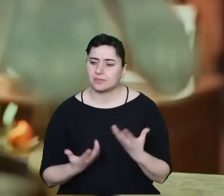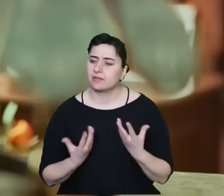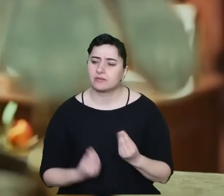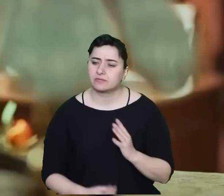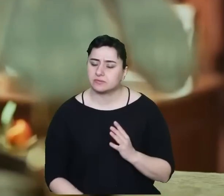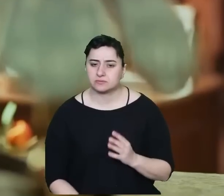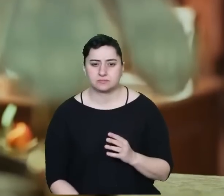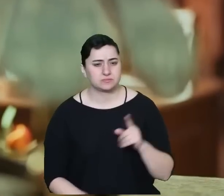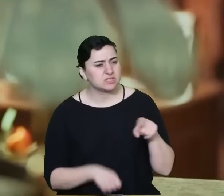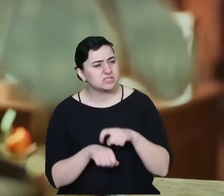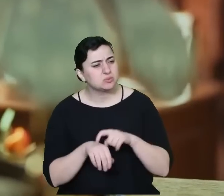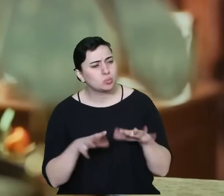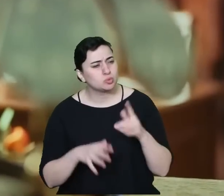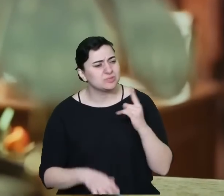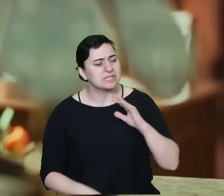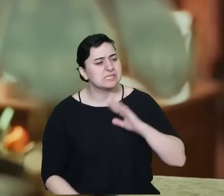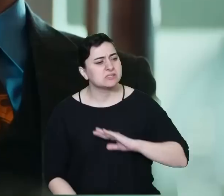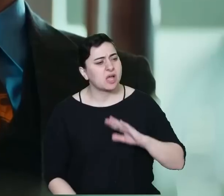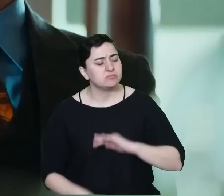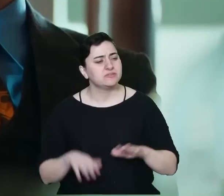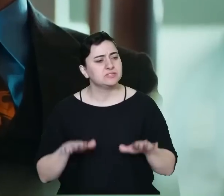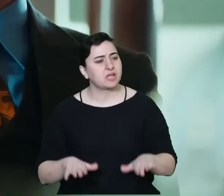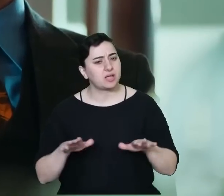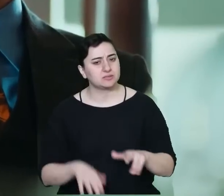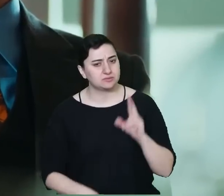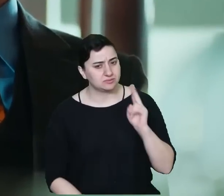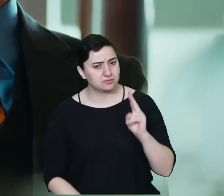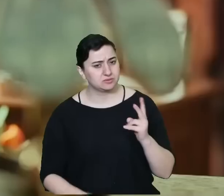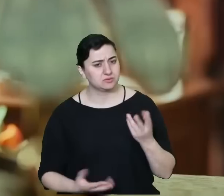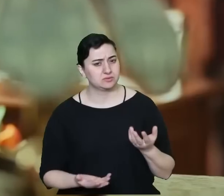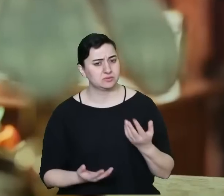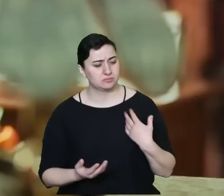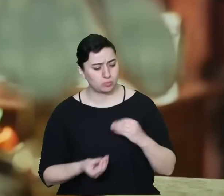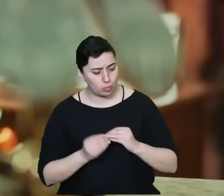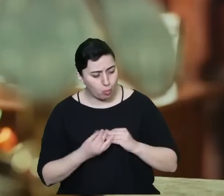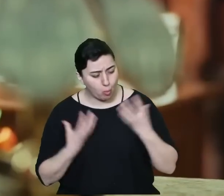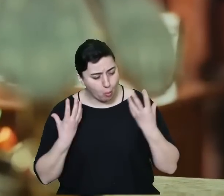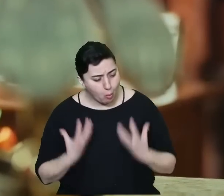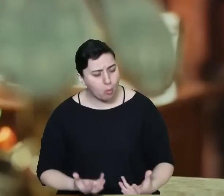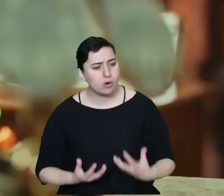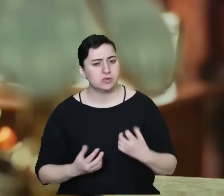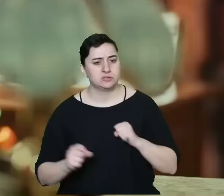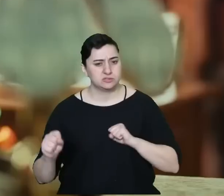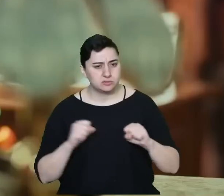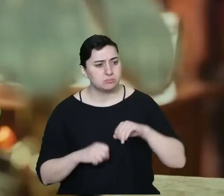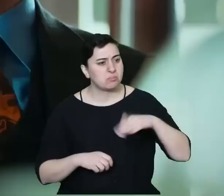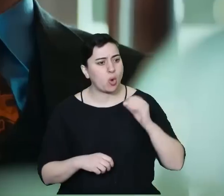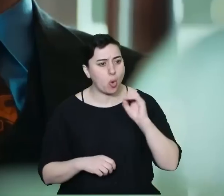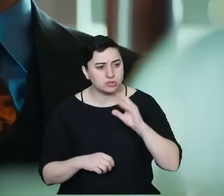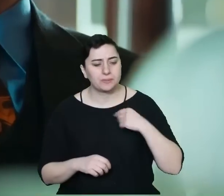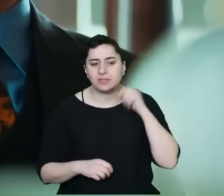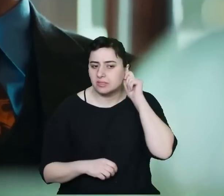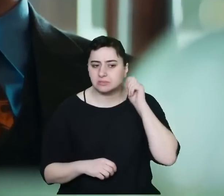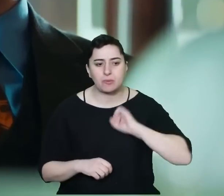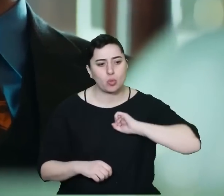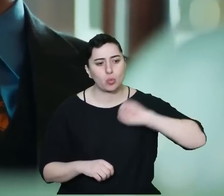Neymiş o? Sinir bozucu bir sabır ve sakinlik. Bak o kadar arıza çıkardım. Yani yerinde başka hoca olsaydı 50 kere